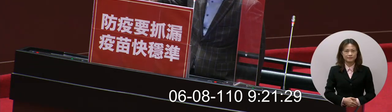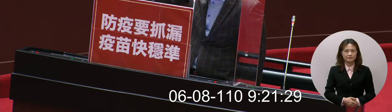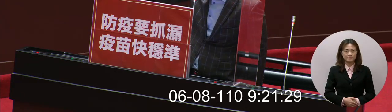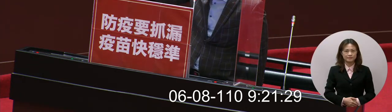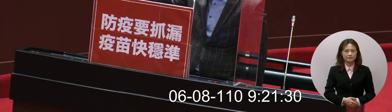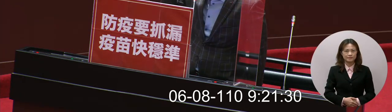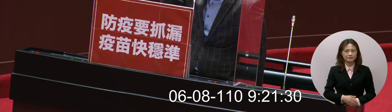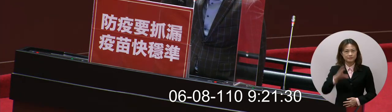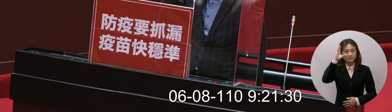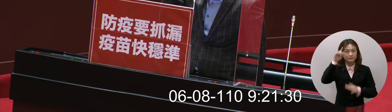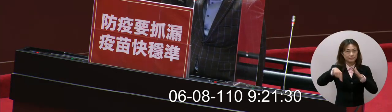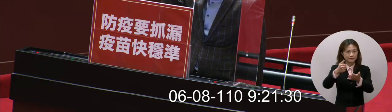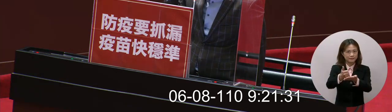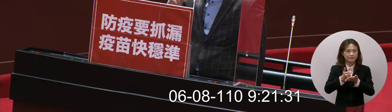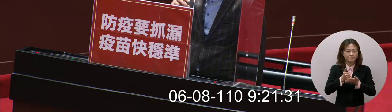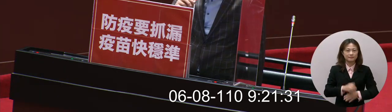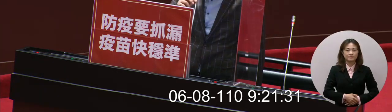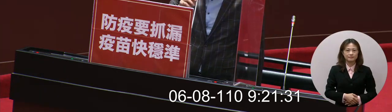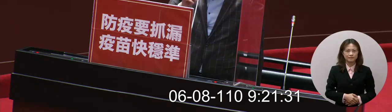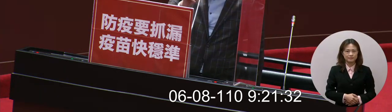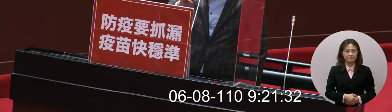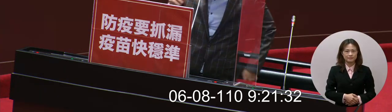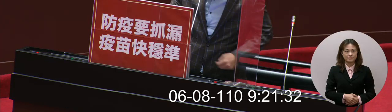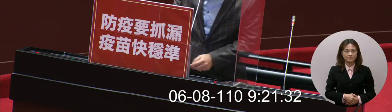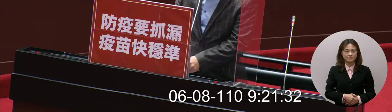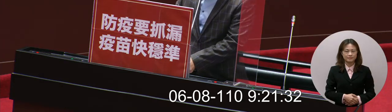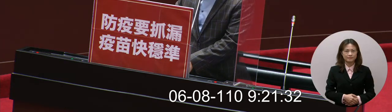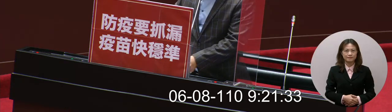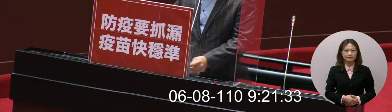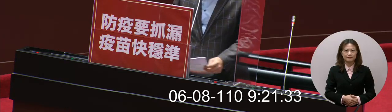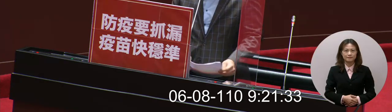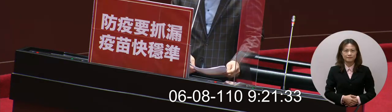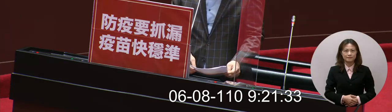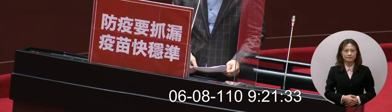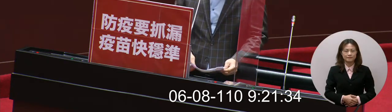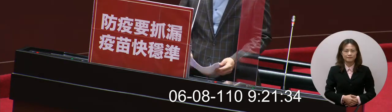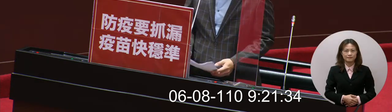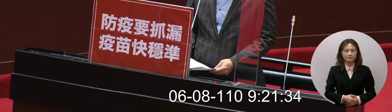邀请宋院长。 好，宋院长，请。